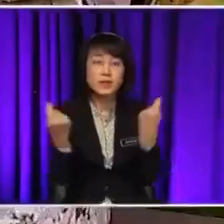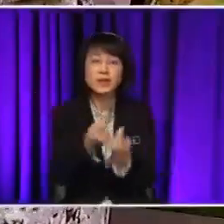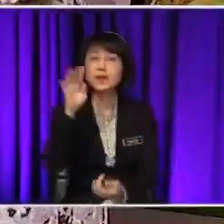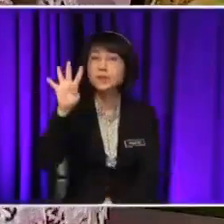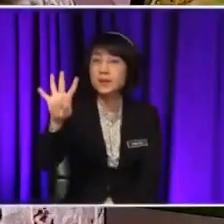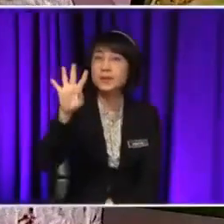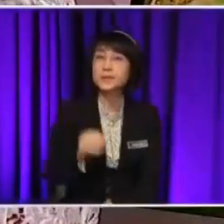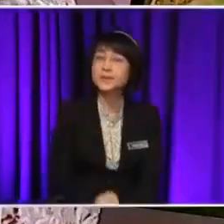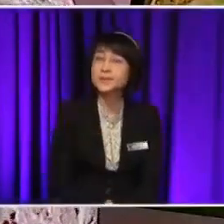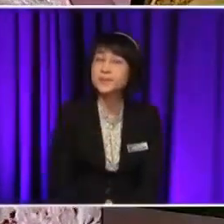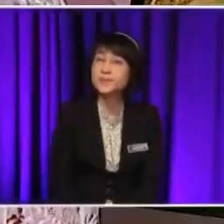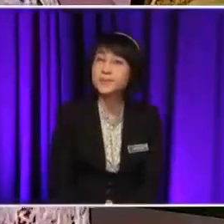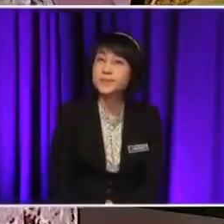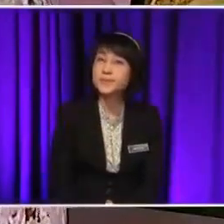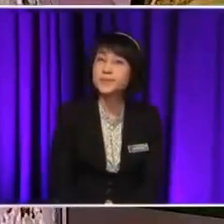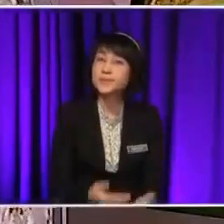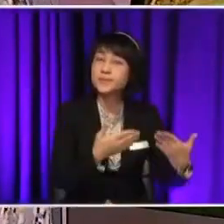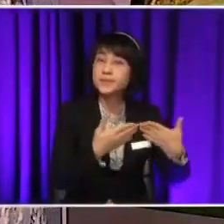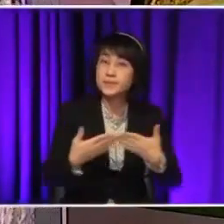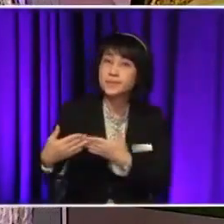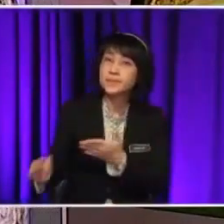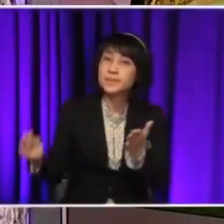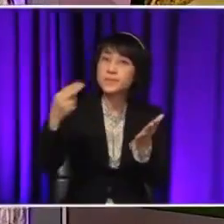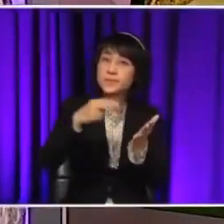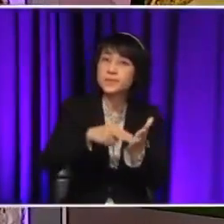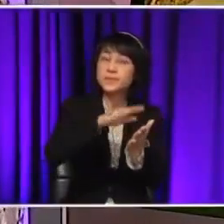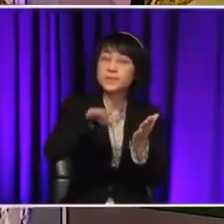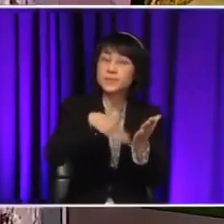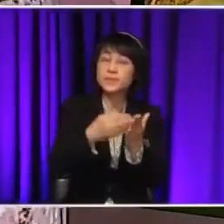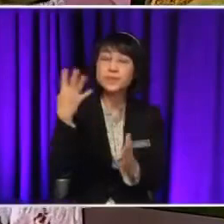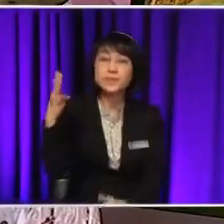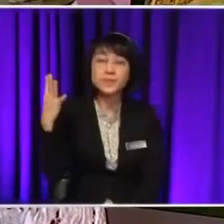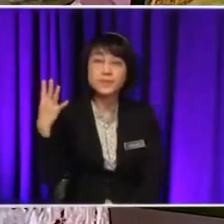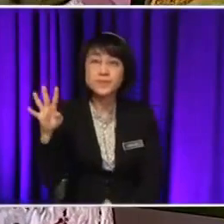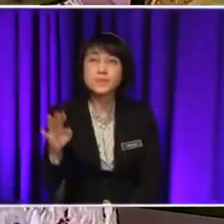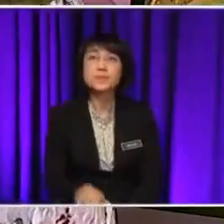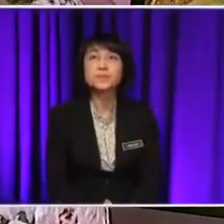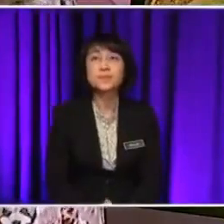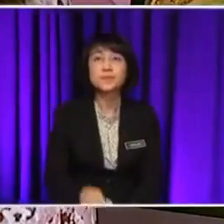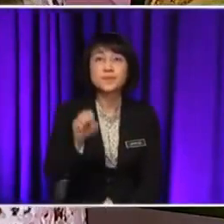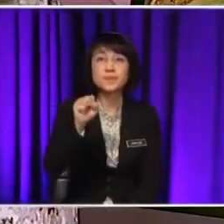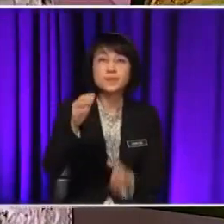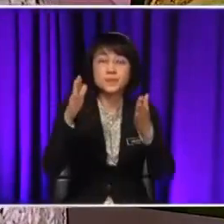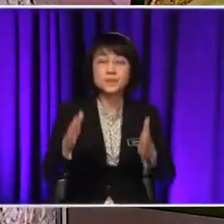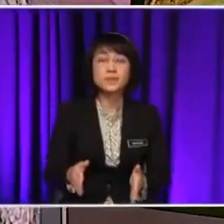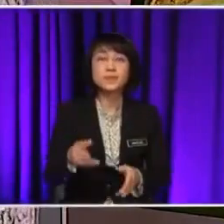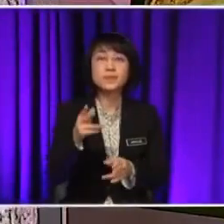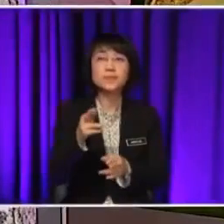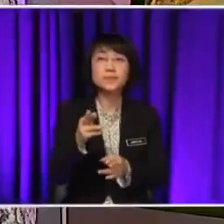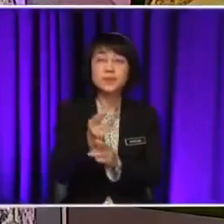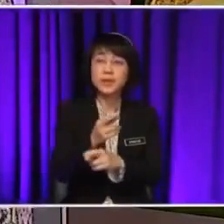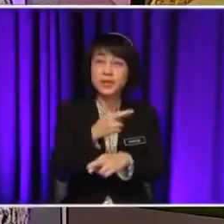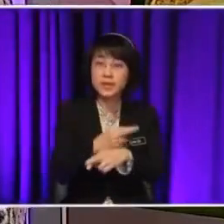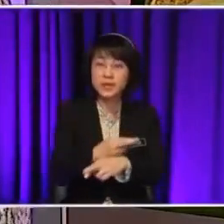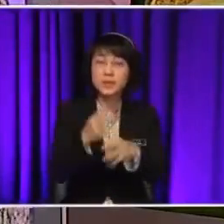4. Okey, teruskan dengan ulang kaji ke-14. Okey, seorang pereka bentuk landscape perlu bijak menggunakan